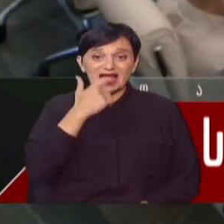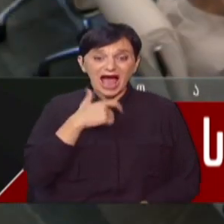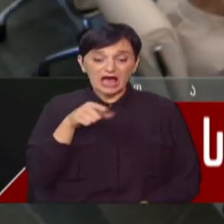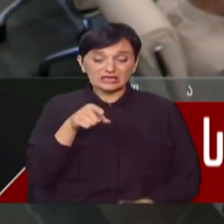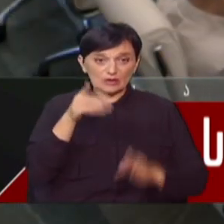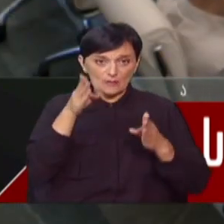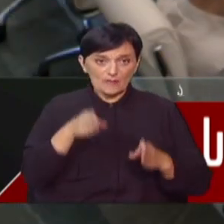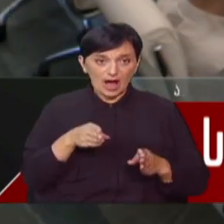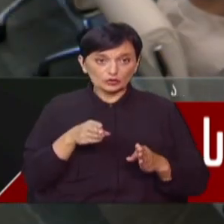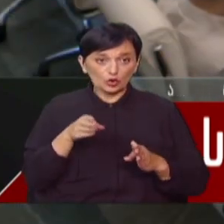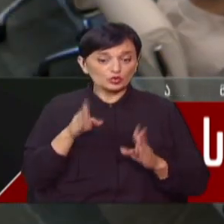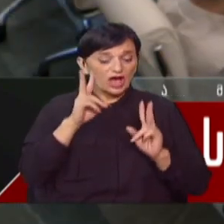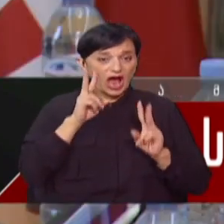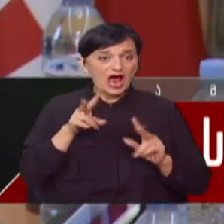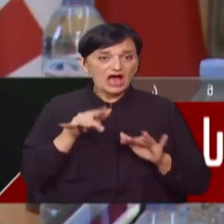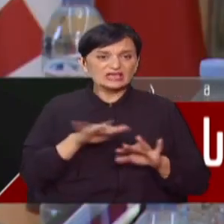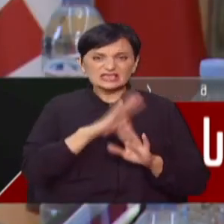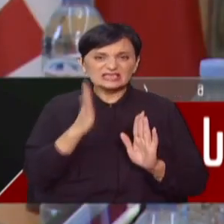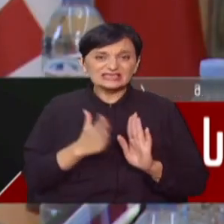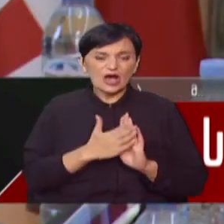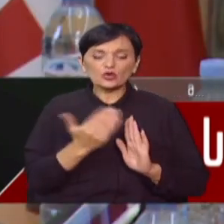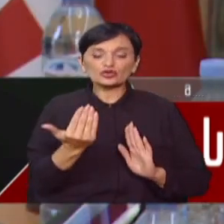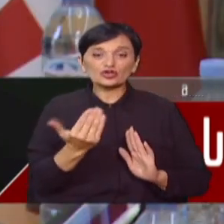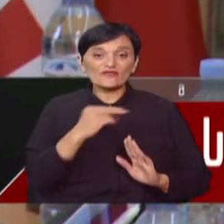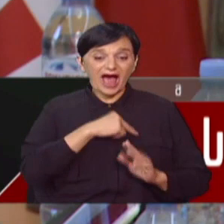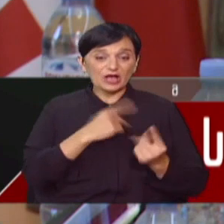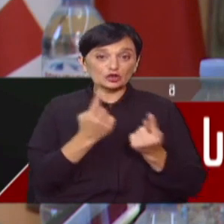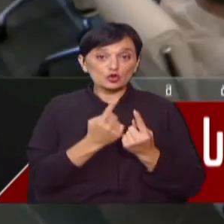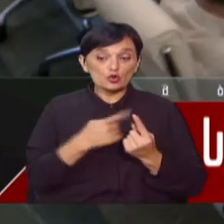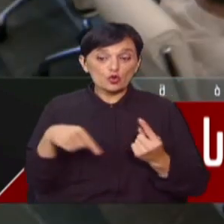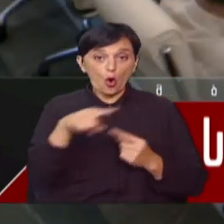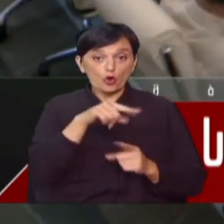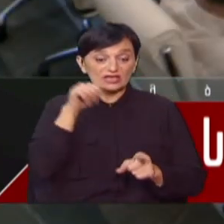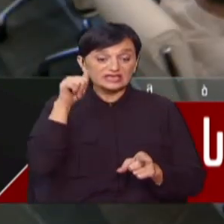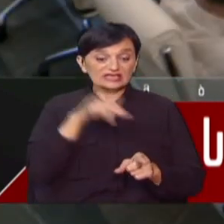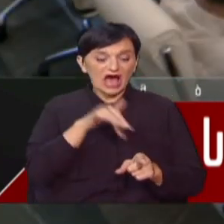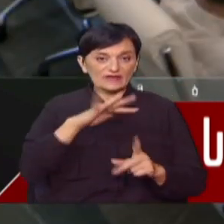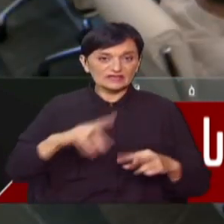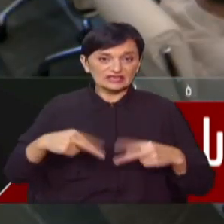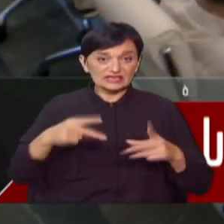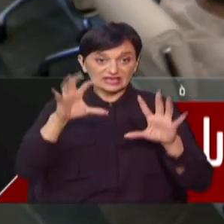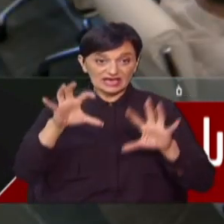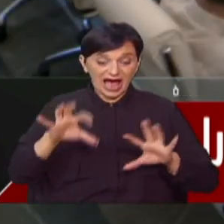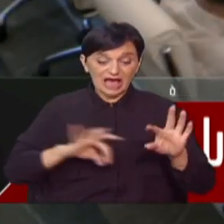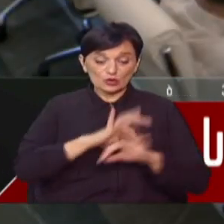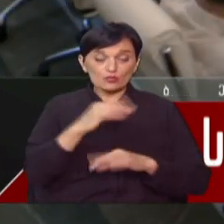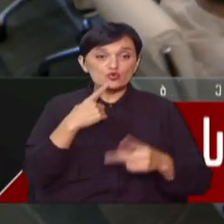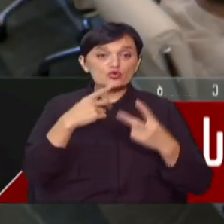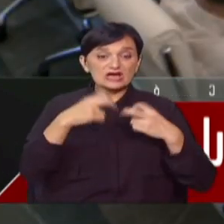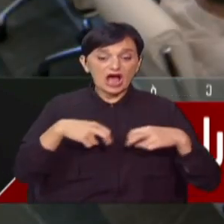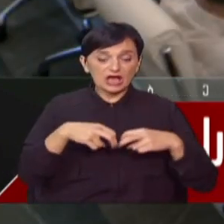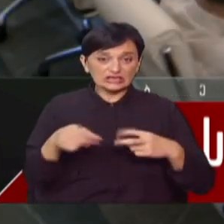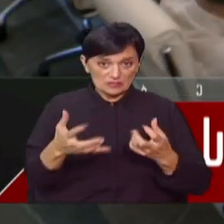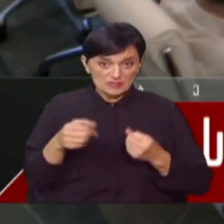რომელიც საქმეში არ არის. თქვენ კოლეგებზე თავდასხმის ნაცვლად კანონპროექტების განხილვაში